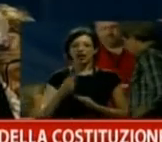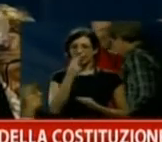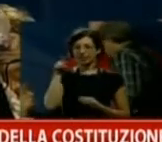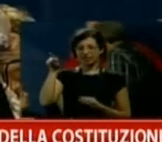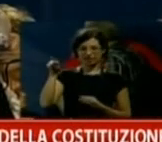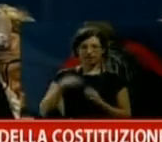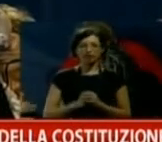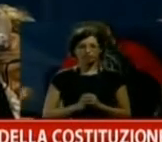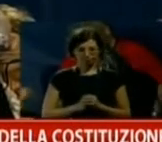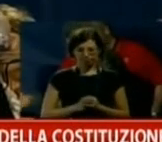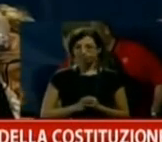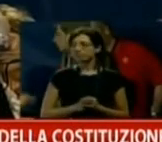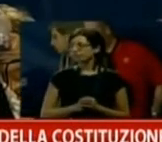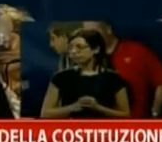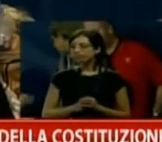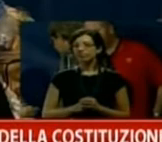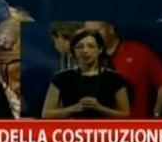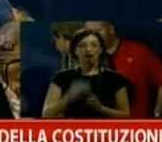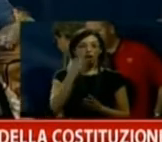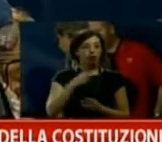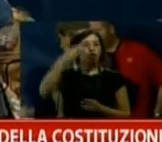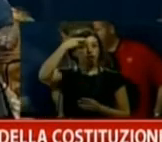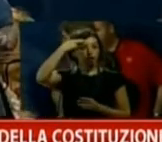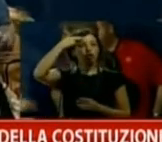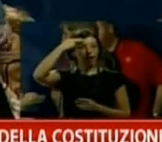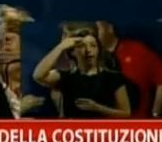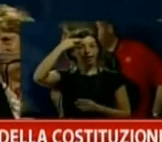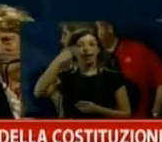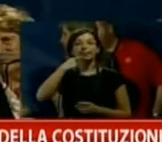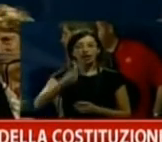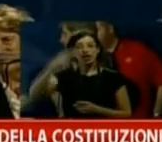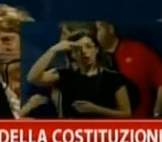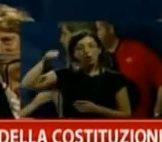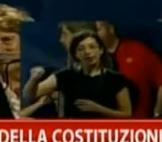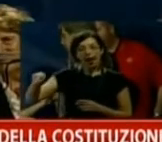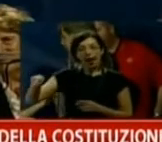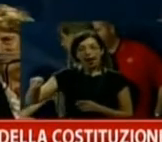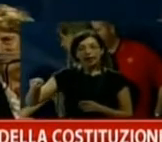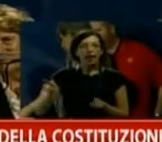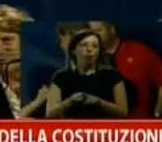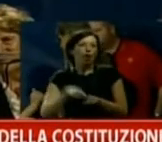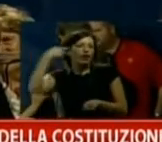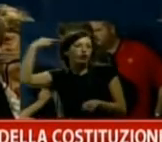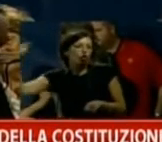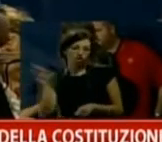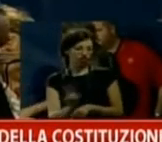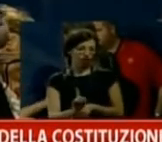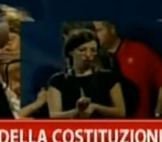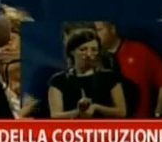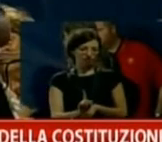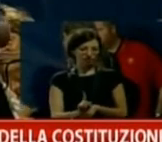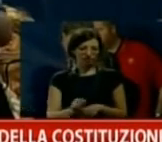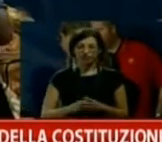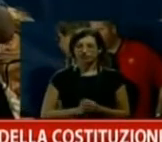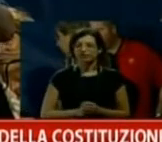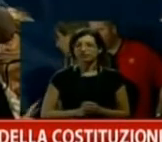ricordarla in questo momento, perché è stato letto il brano di Pertini. E allora dobbiamo unire l'idea